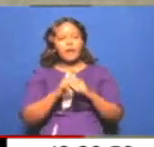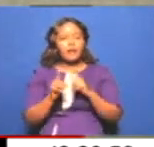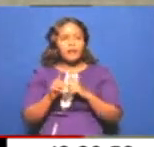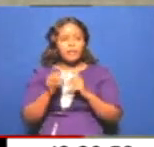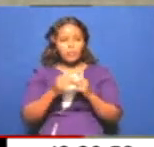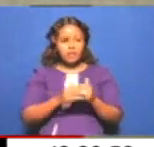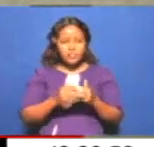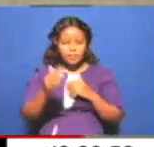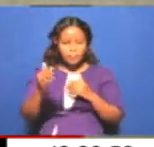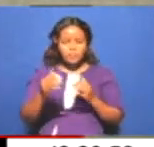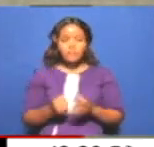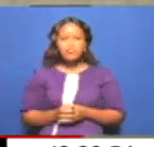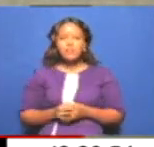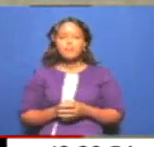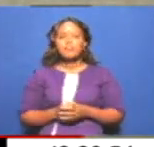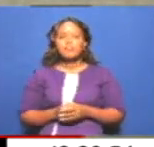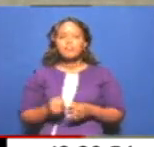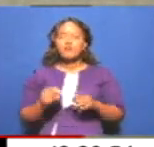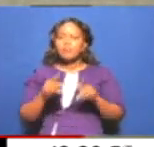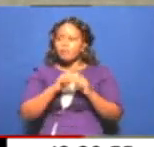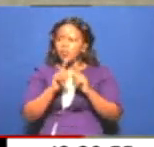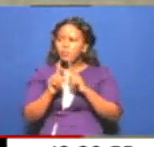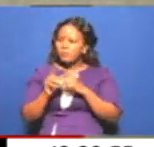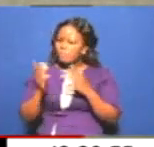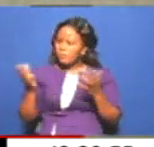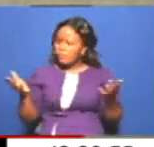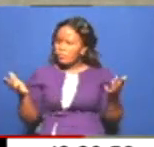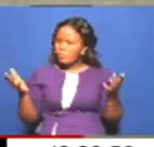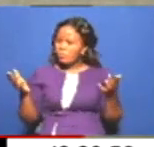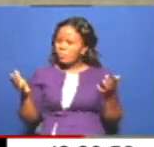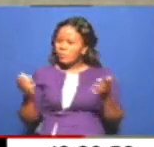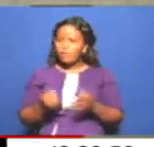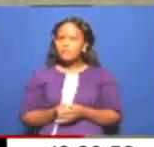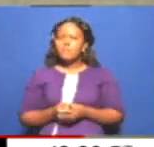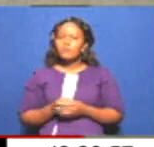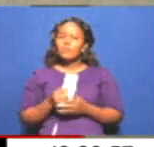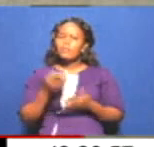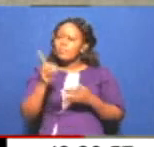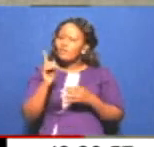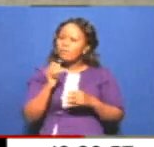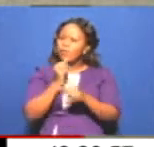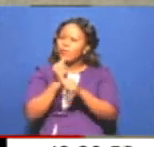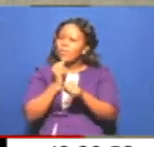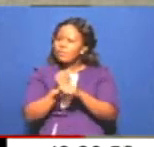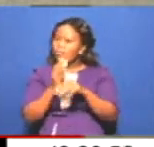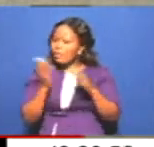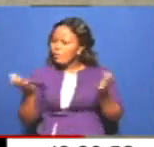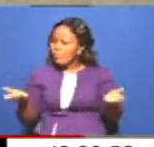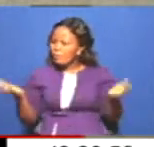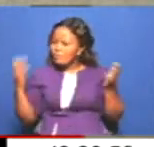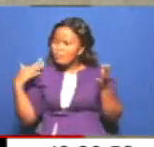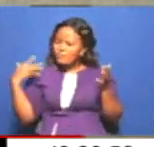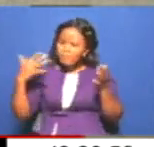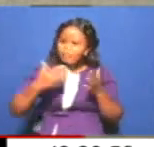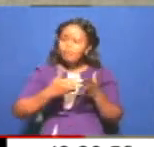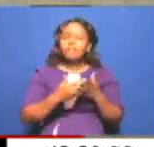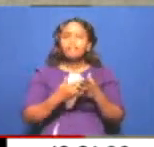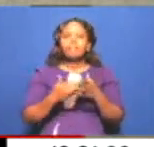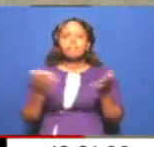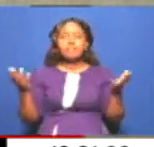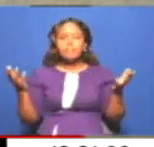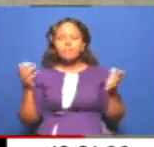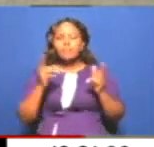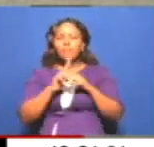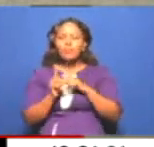wamefariki. Kwa hivyo wamefanya nini haswa kufikia hapa mbeleni, kwa sababu kila saa